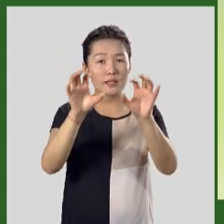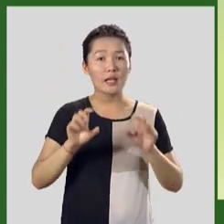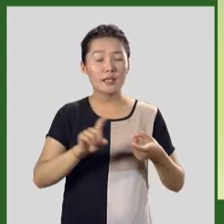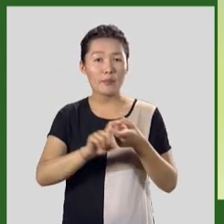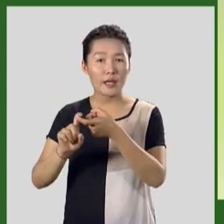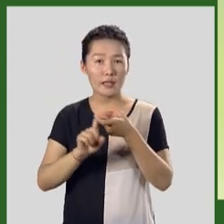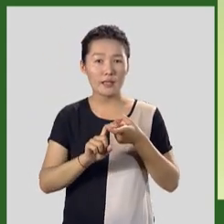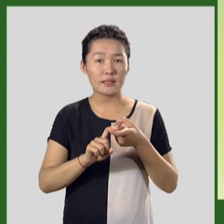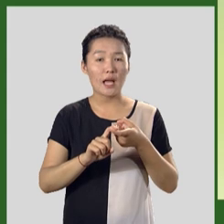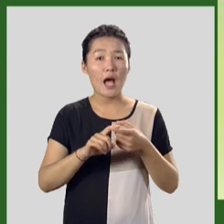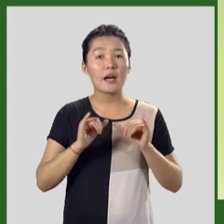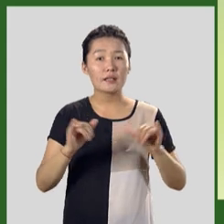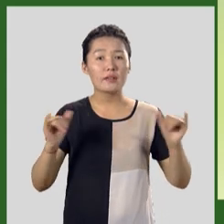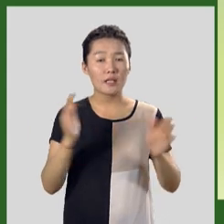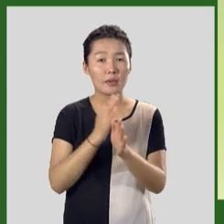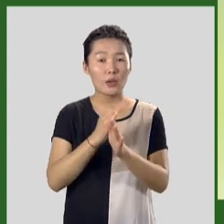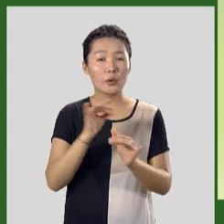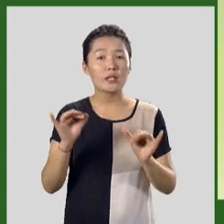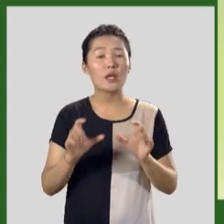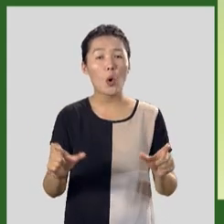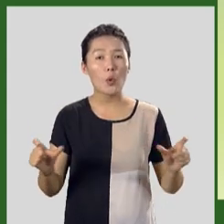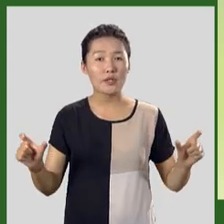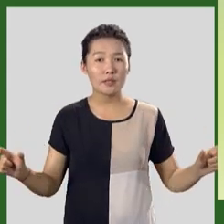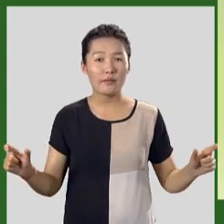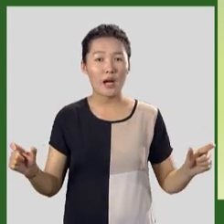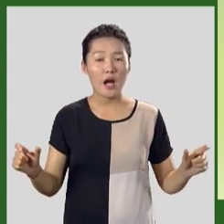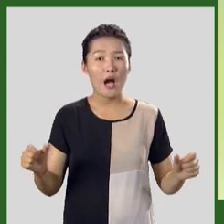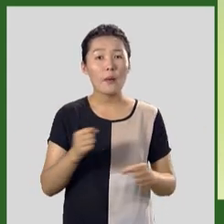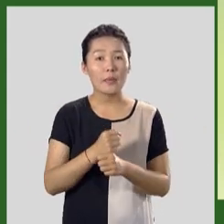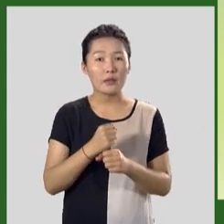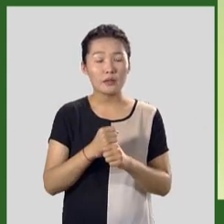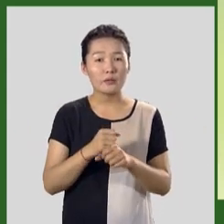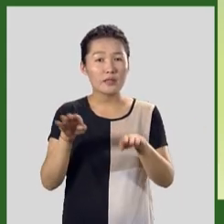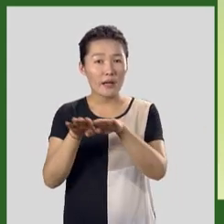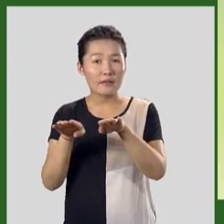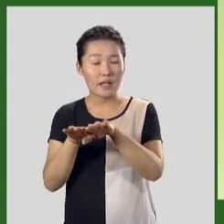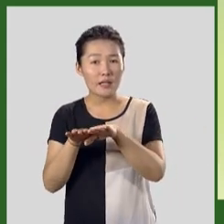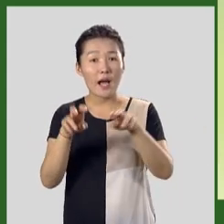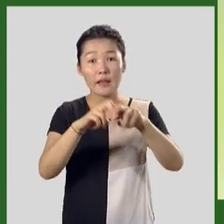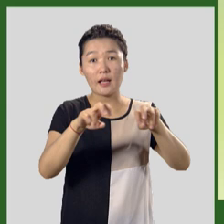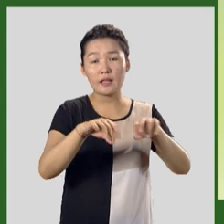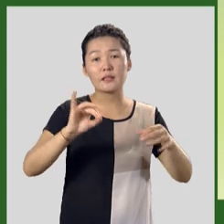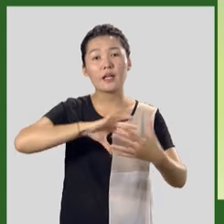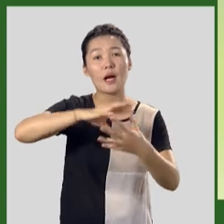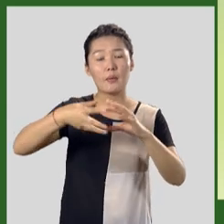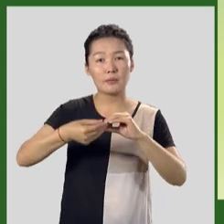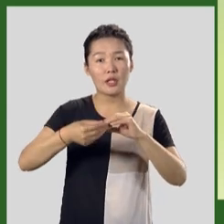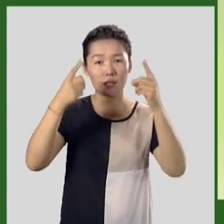и общества, проводятся сравнения, анализы и обобщения информации.